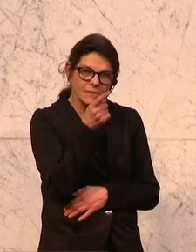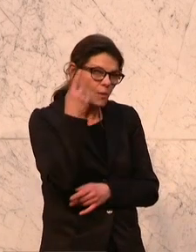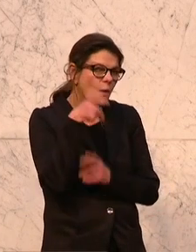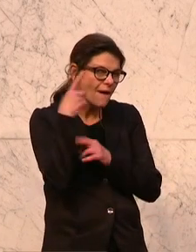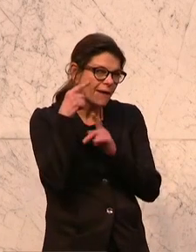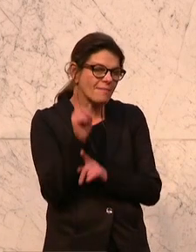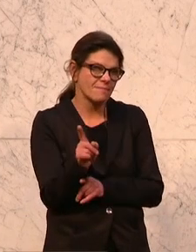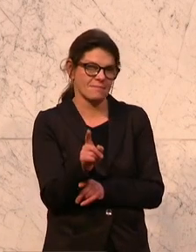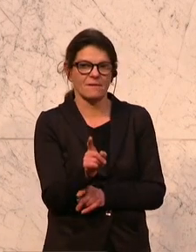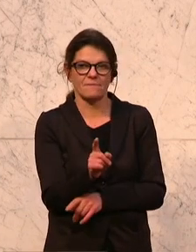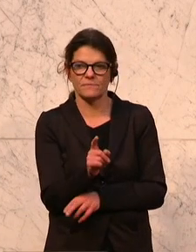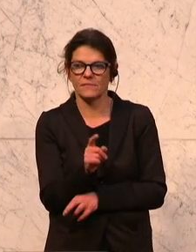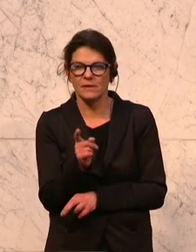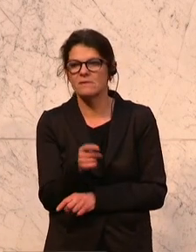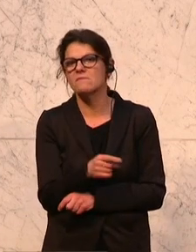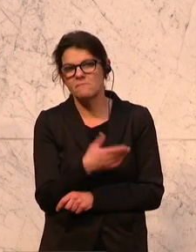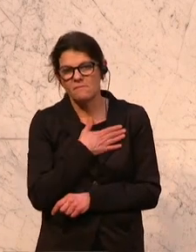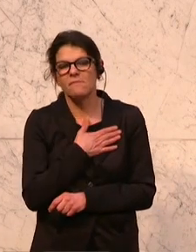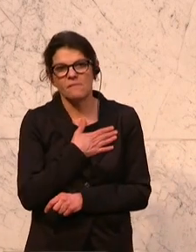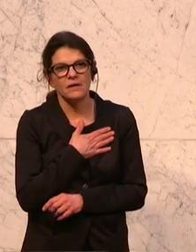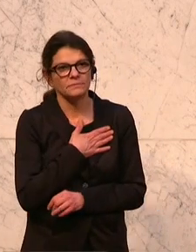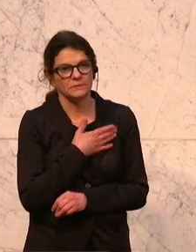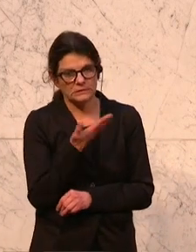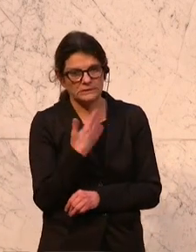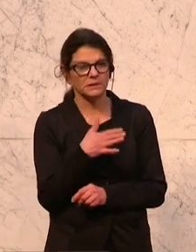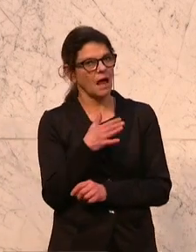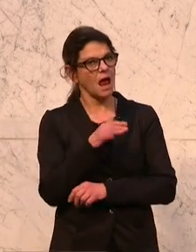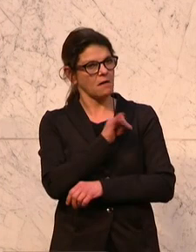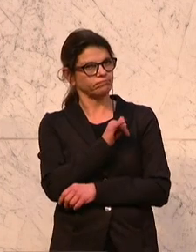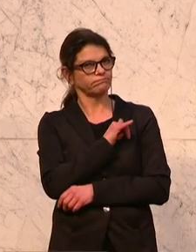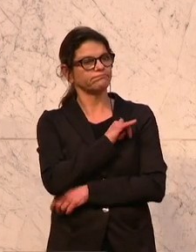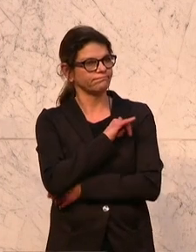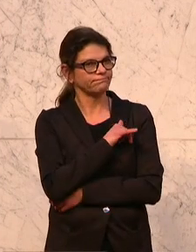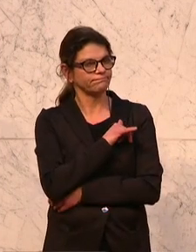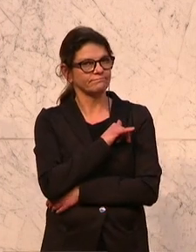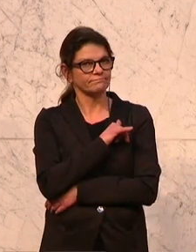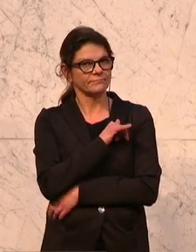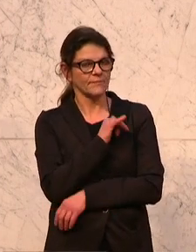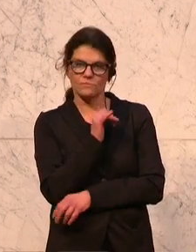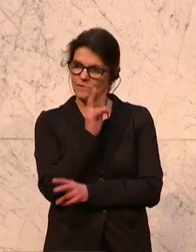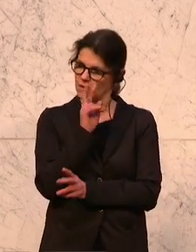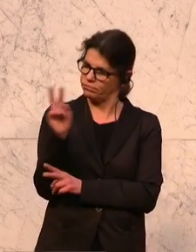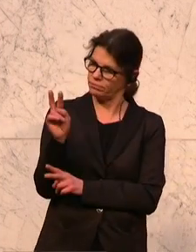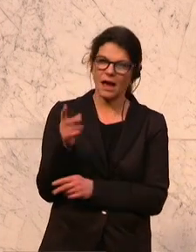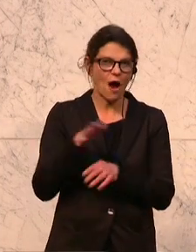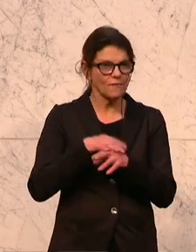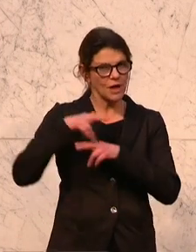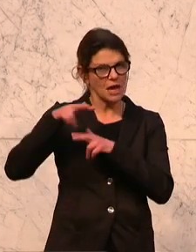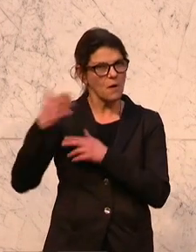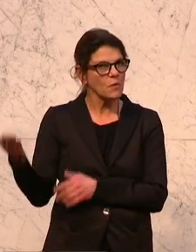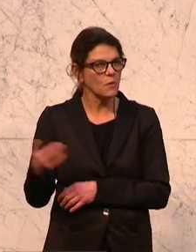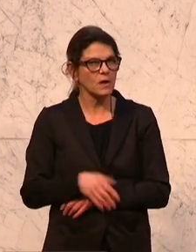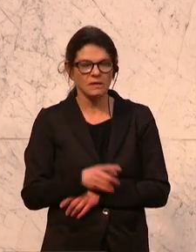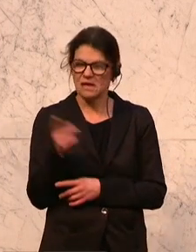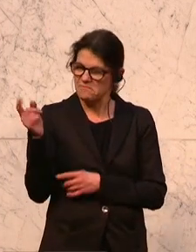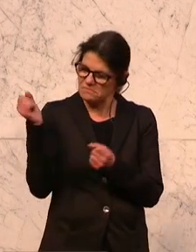Erinnerung rufen, den sehr, sehr aus unserer Sicht sehr erhellenden, aus Sicht der Regierung und der Regierenden eigentlich